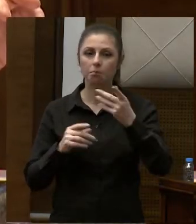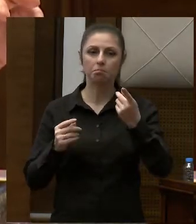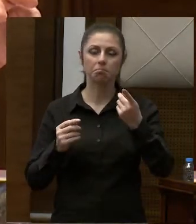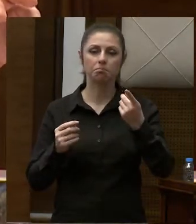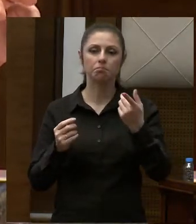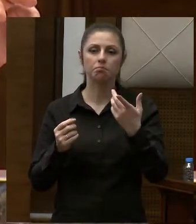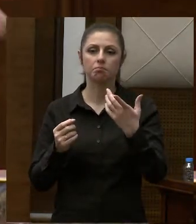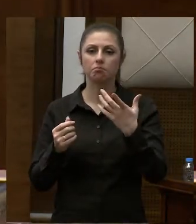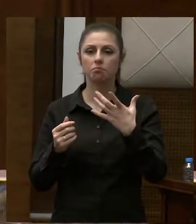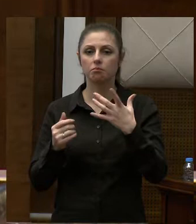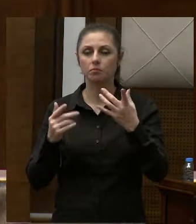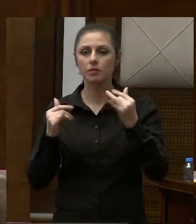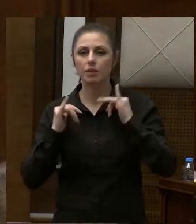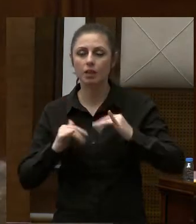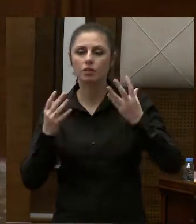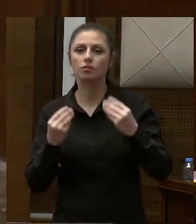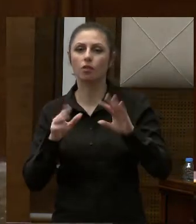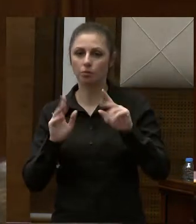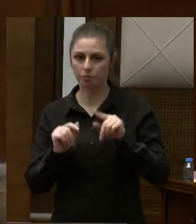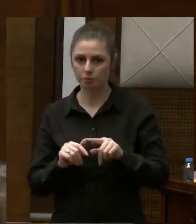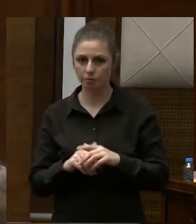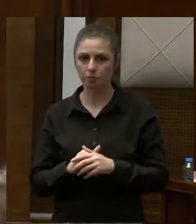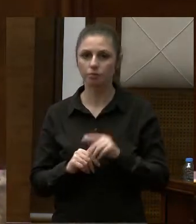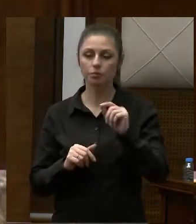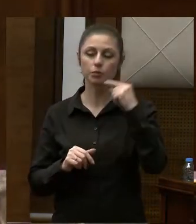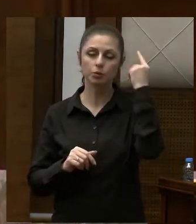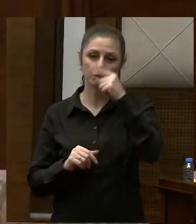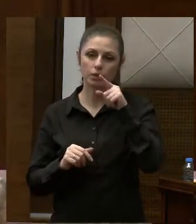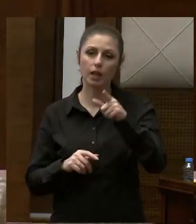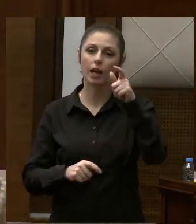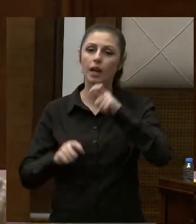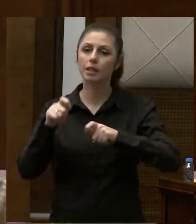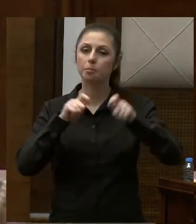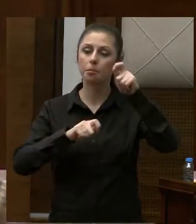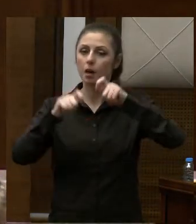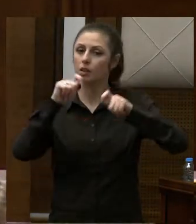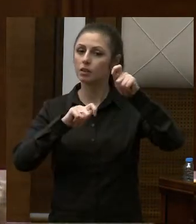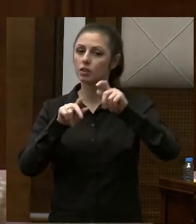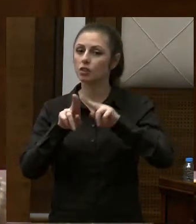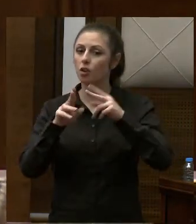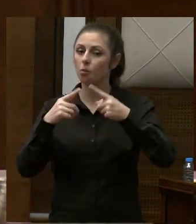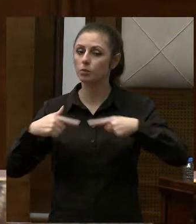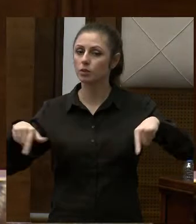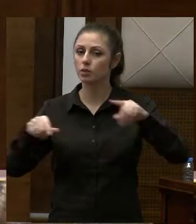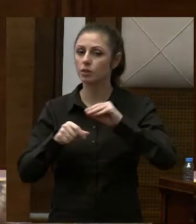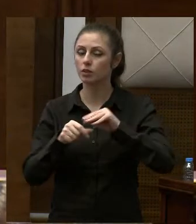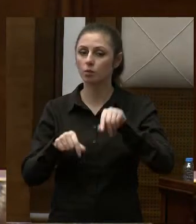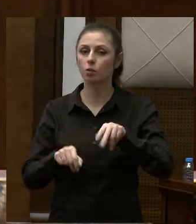bozar. Bu nedenle imar komisyonunun bu konu